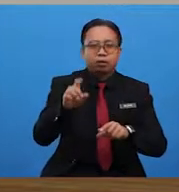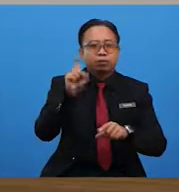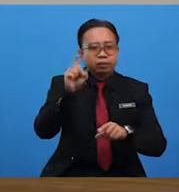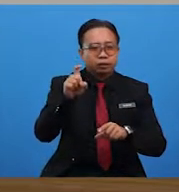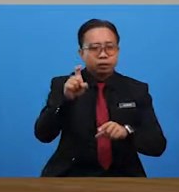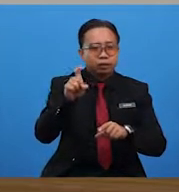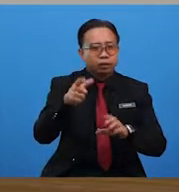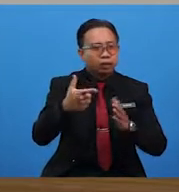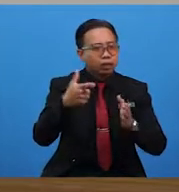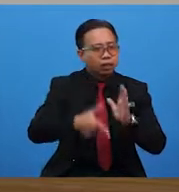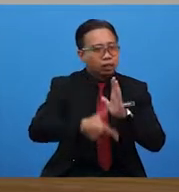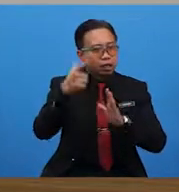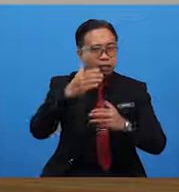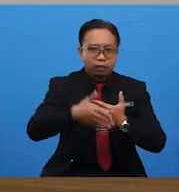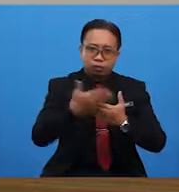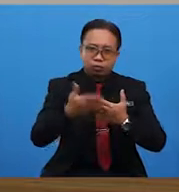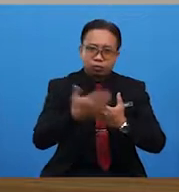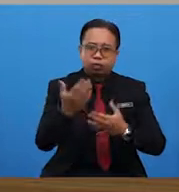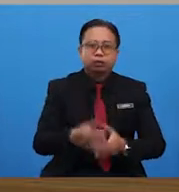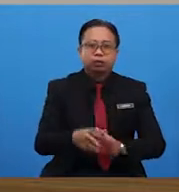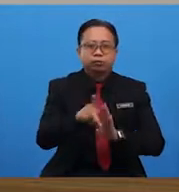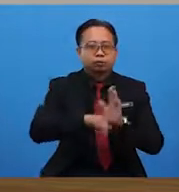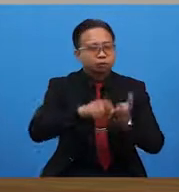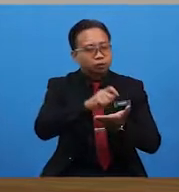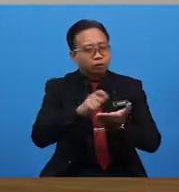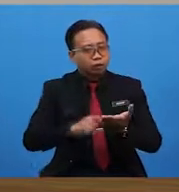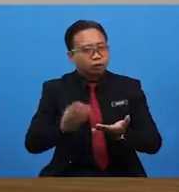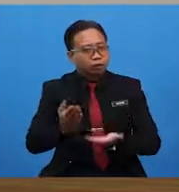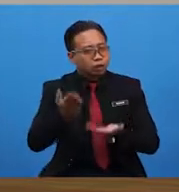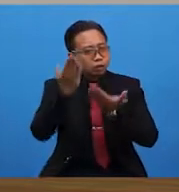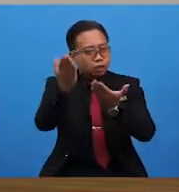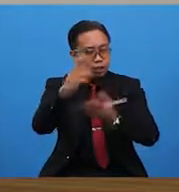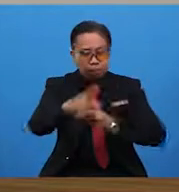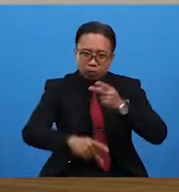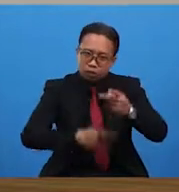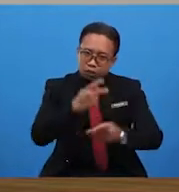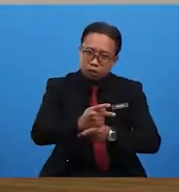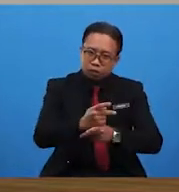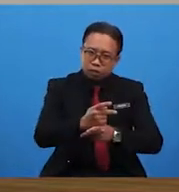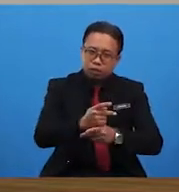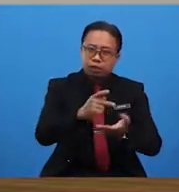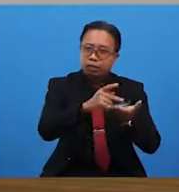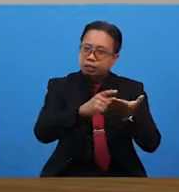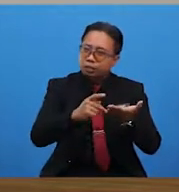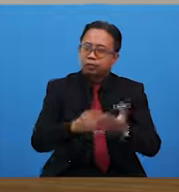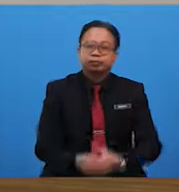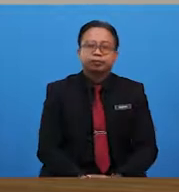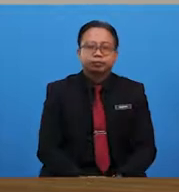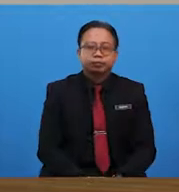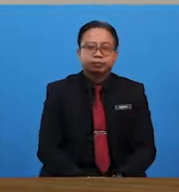mudah jika kita mulakan dengan penulisan cadangan projek jika jadi ah